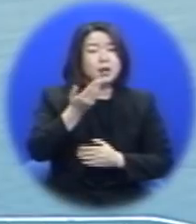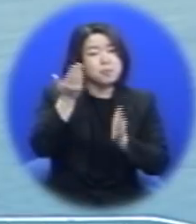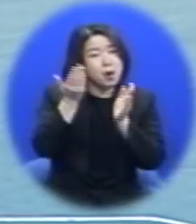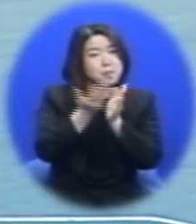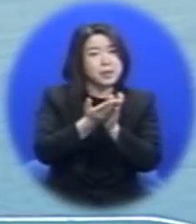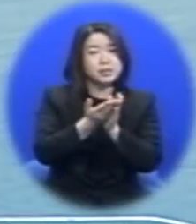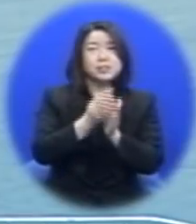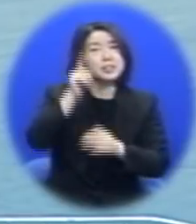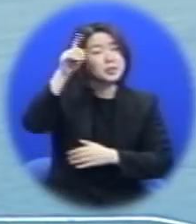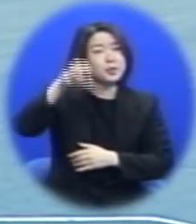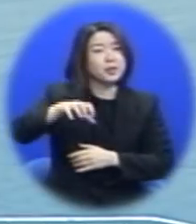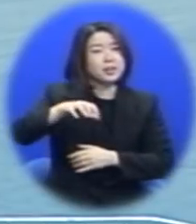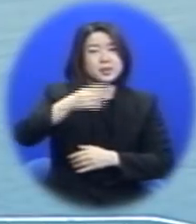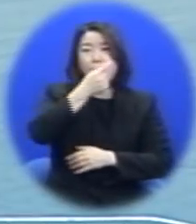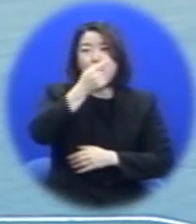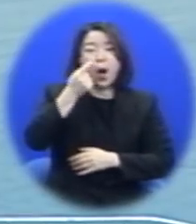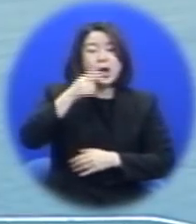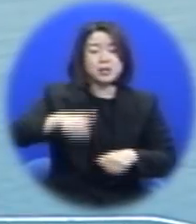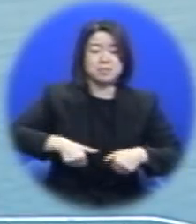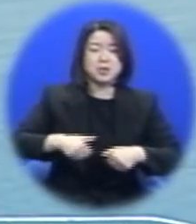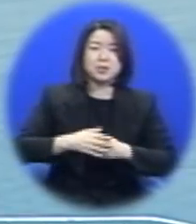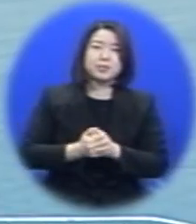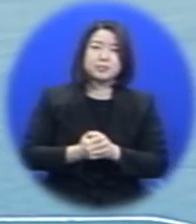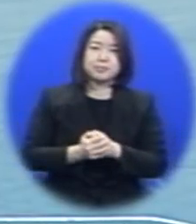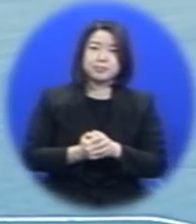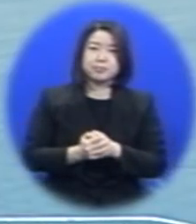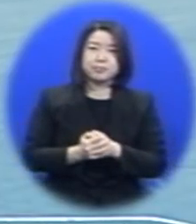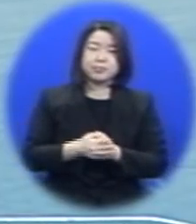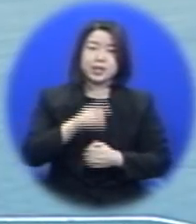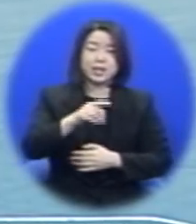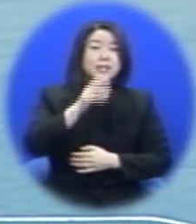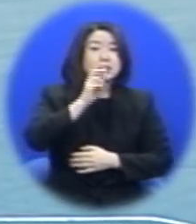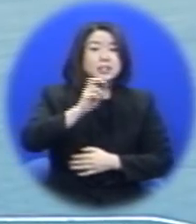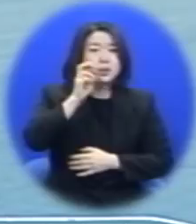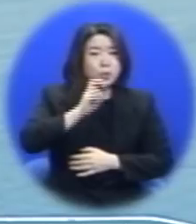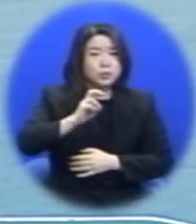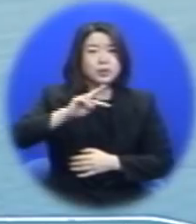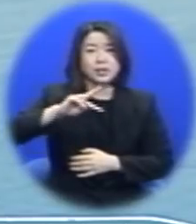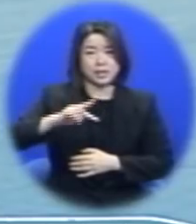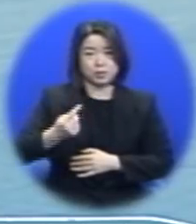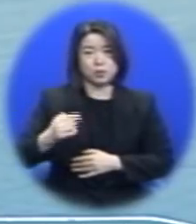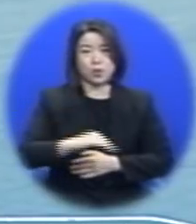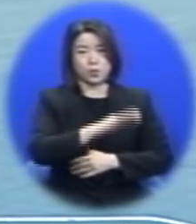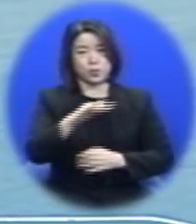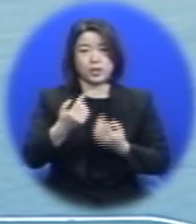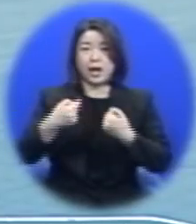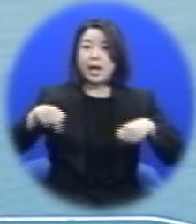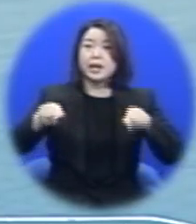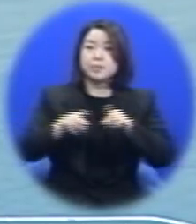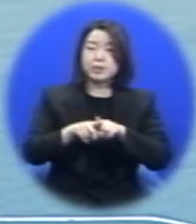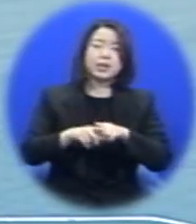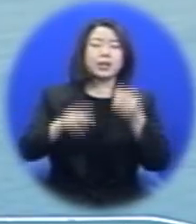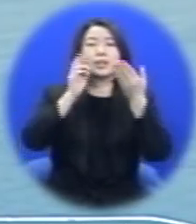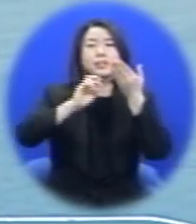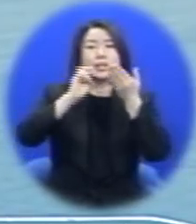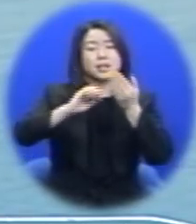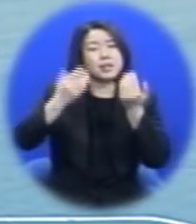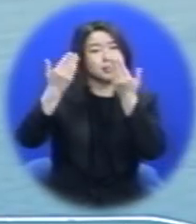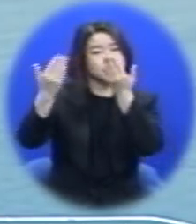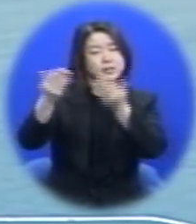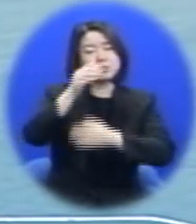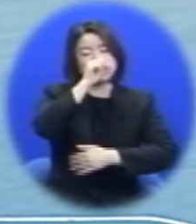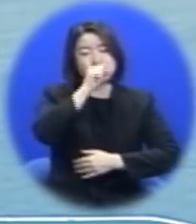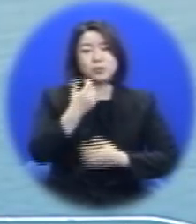확인해 봐야 하겠습니다만 그 곡조에라도 우리가 함께 찬양했으면